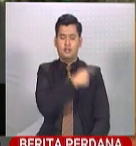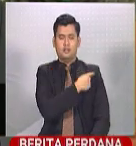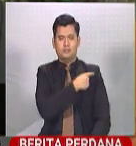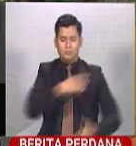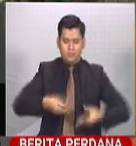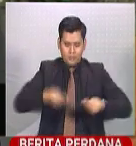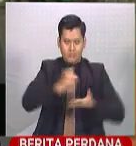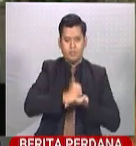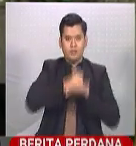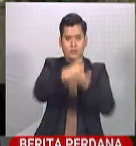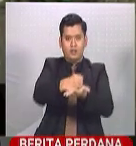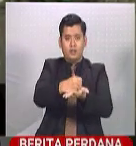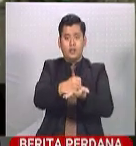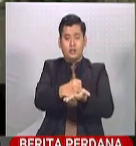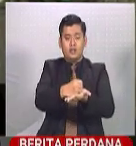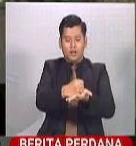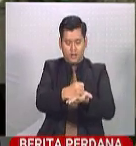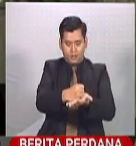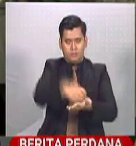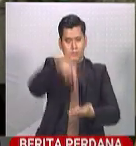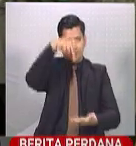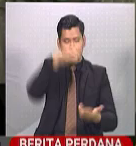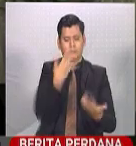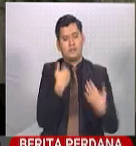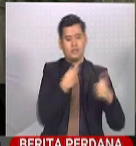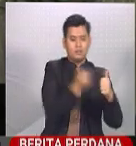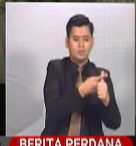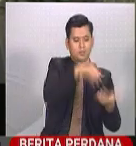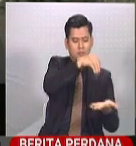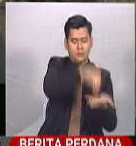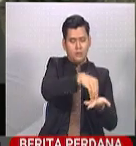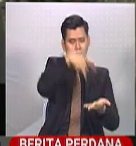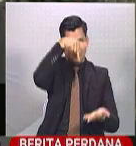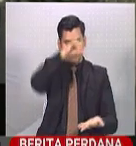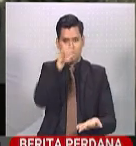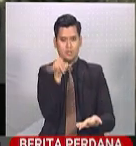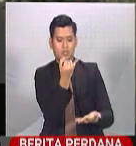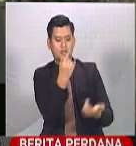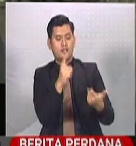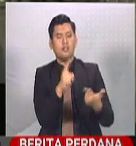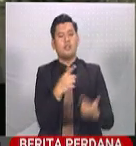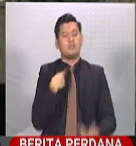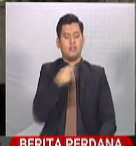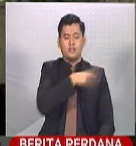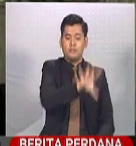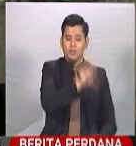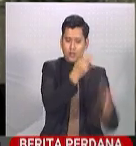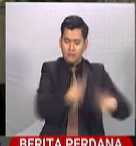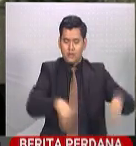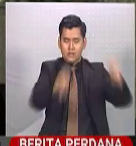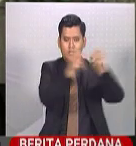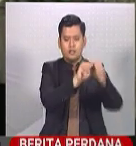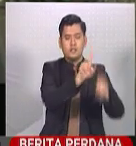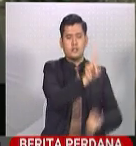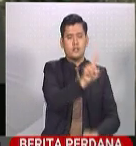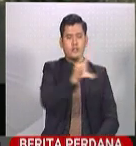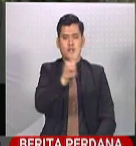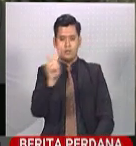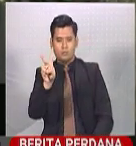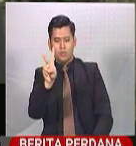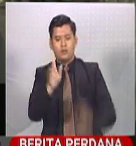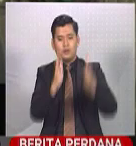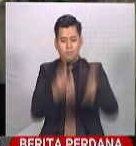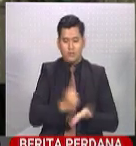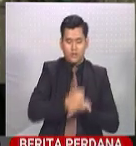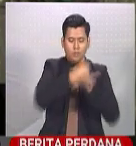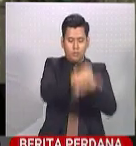zon 7 Putrajaya di masjid ini kita pilih seramai 132 orang, bantuan anggaran